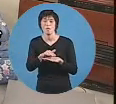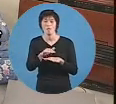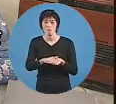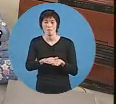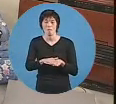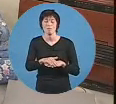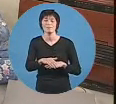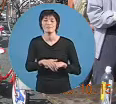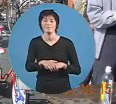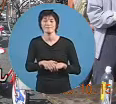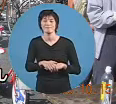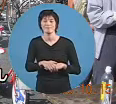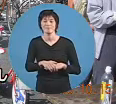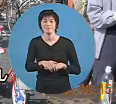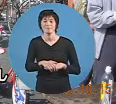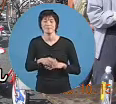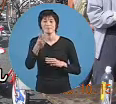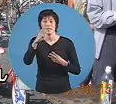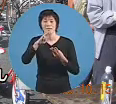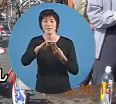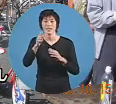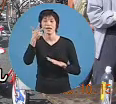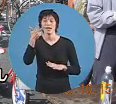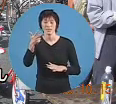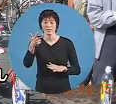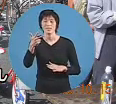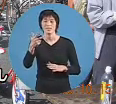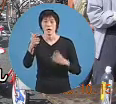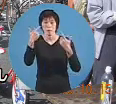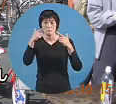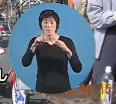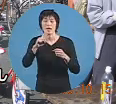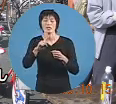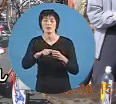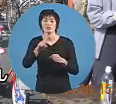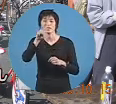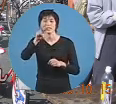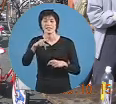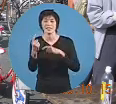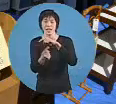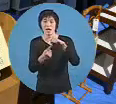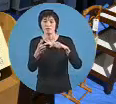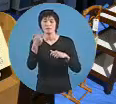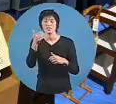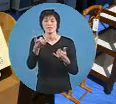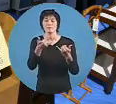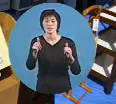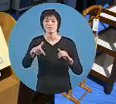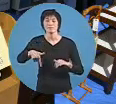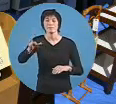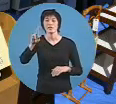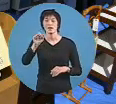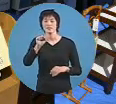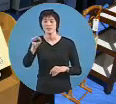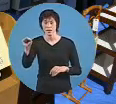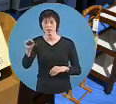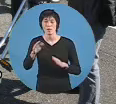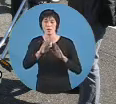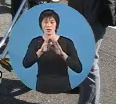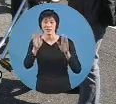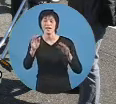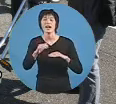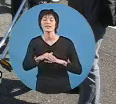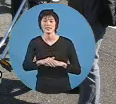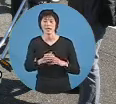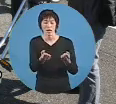です。三田市では毎年三田リサイクル市民プラザを開催し、家具や自転車などの資